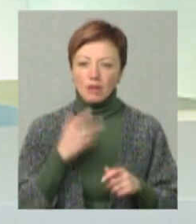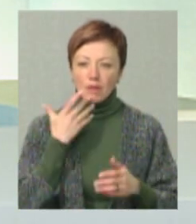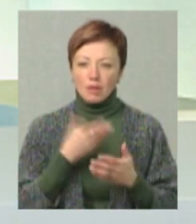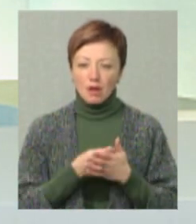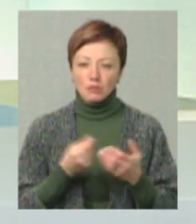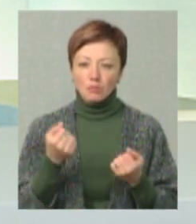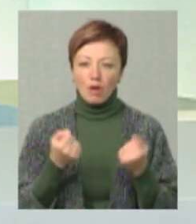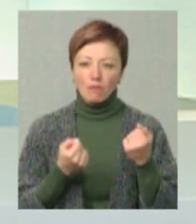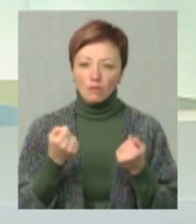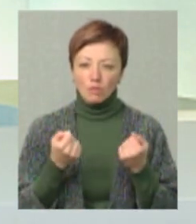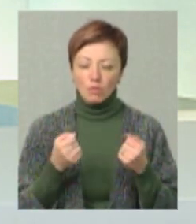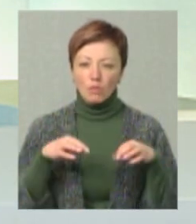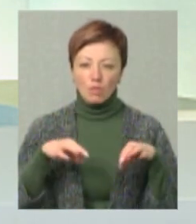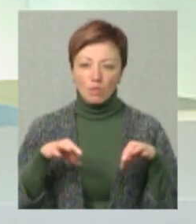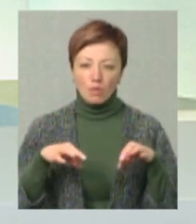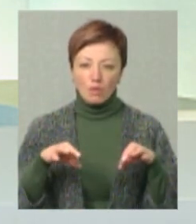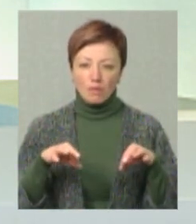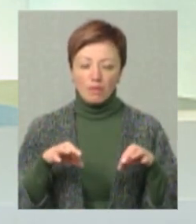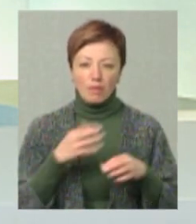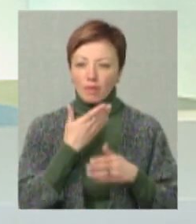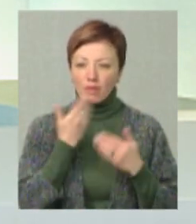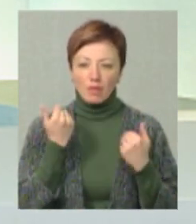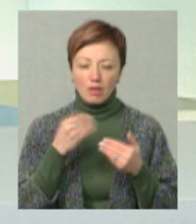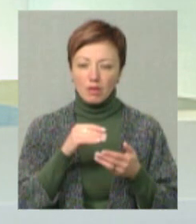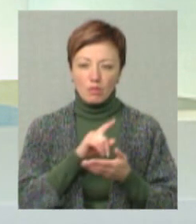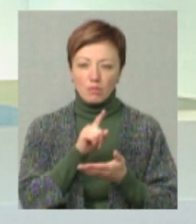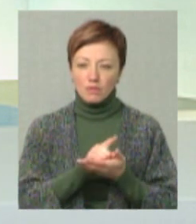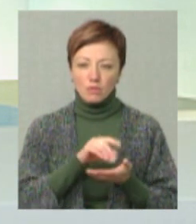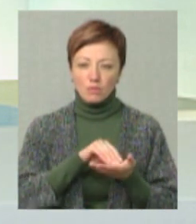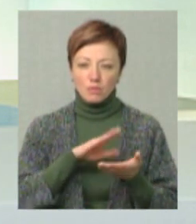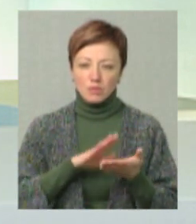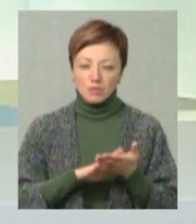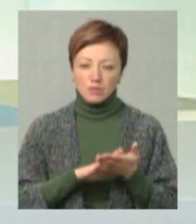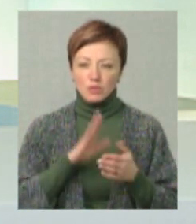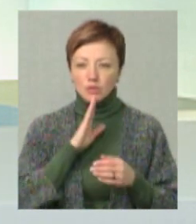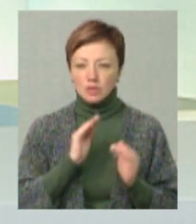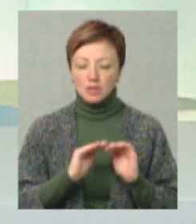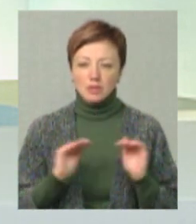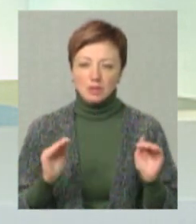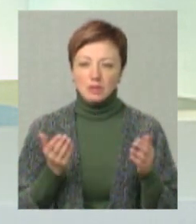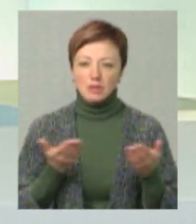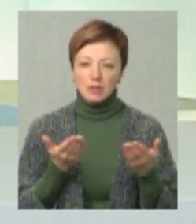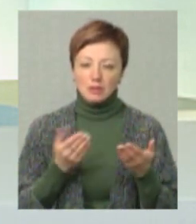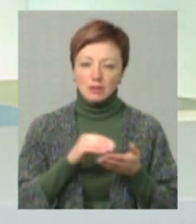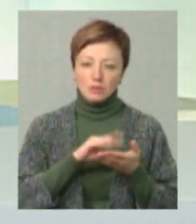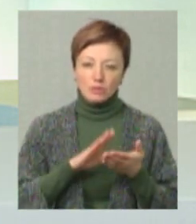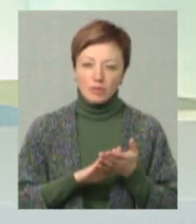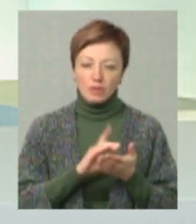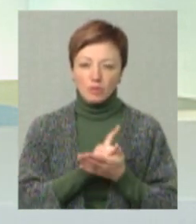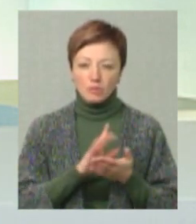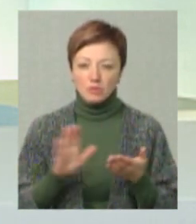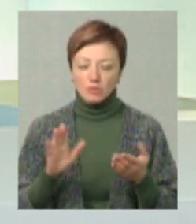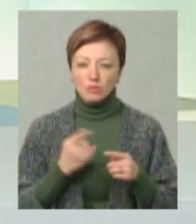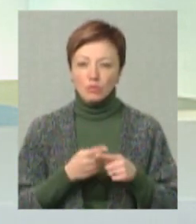на власному авто, не заходить і не обов'язково, якщо то особливо жінки, діти, десь реєструватися.